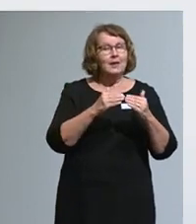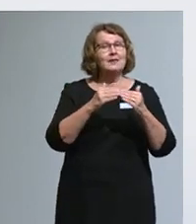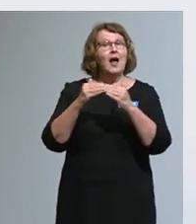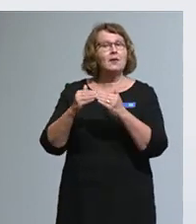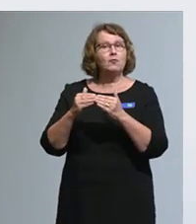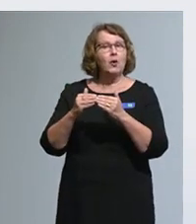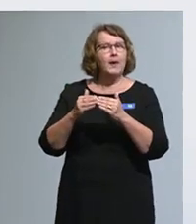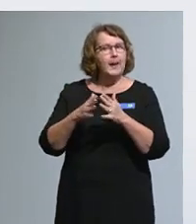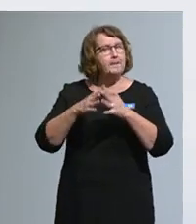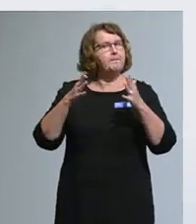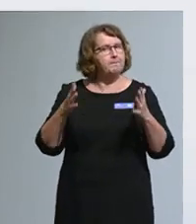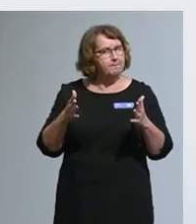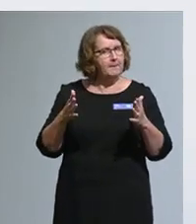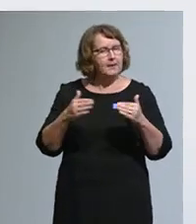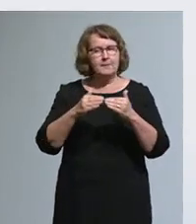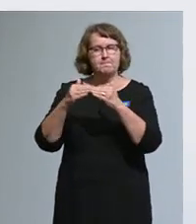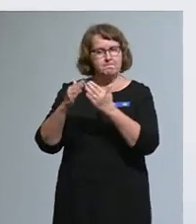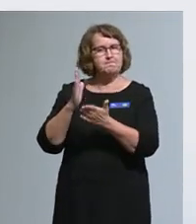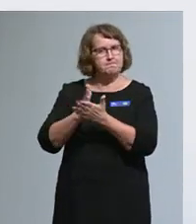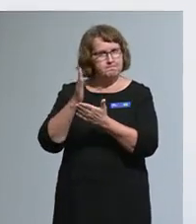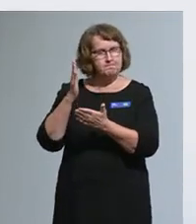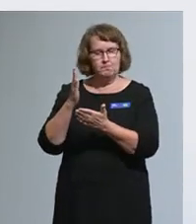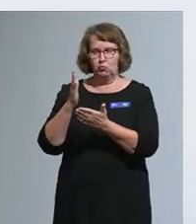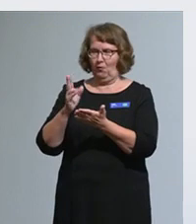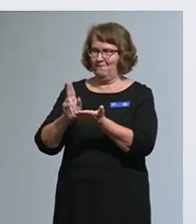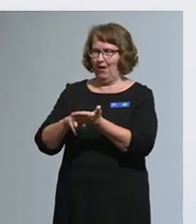lisääntyy, kun ne faktat on kirjattu sinne